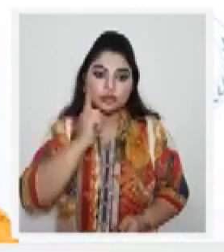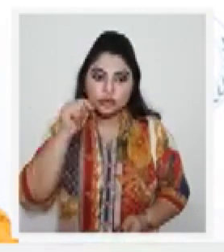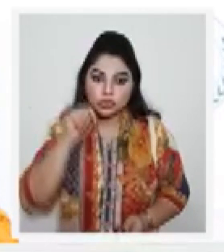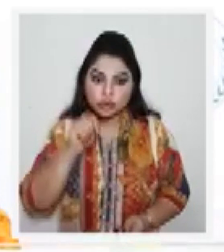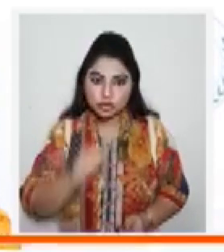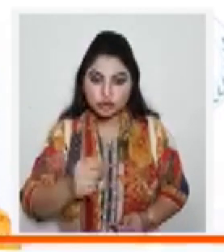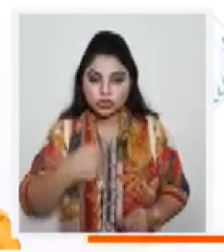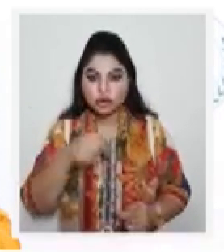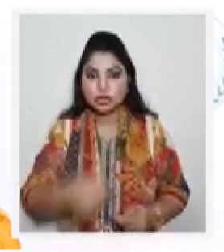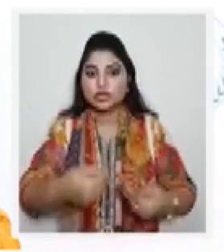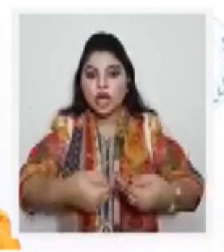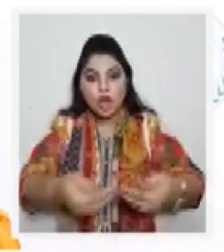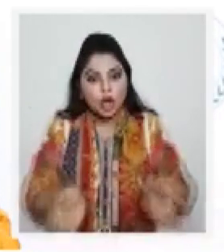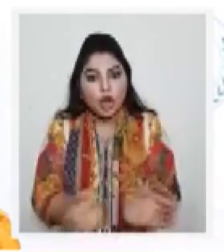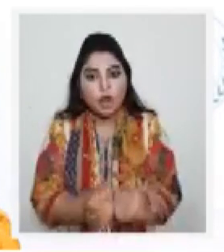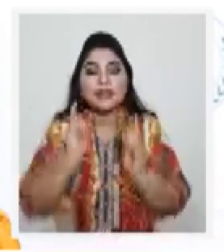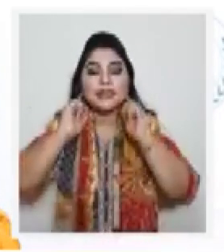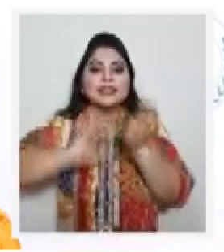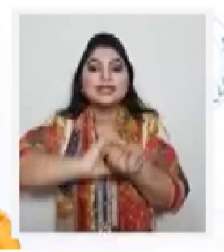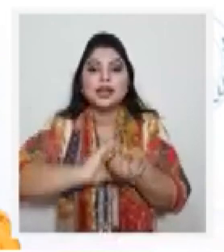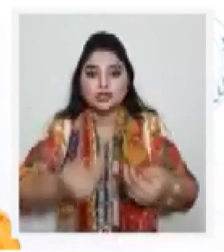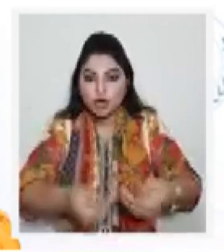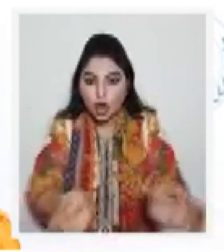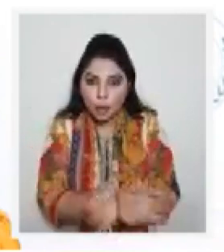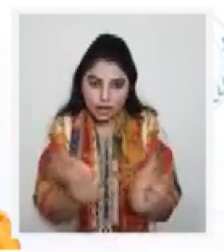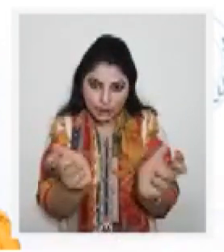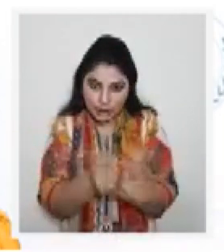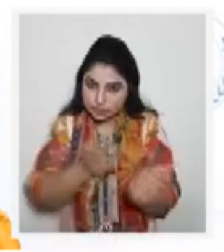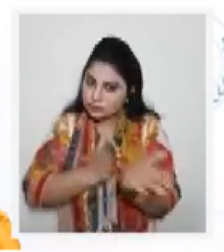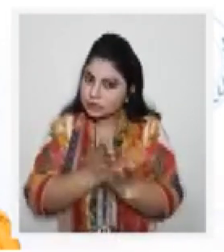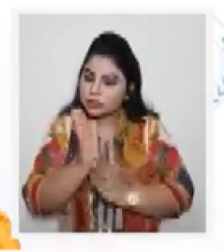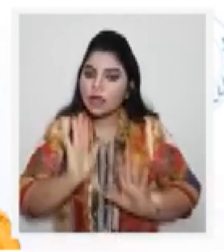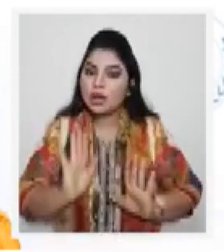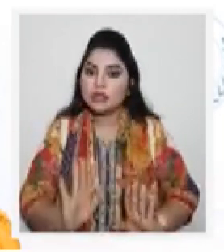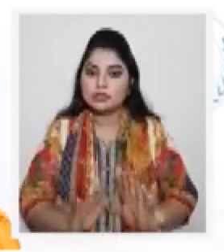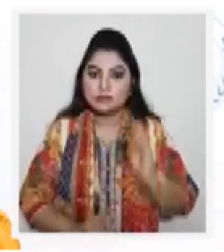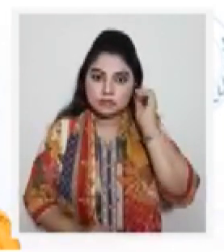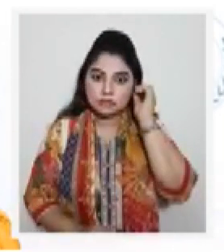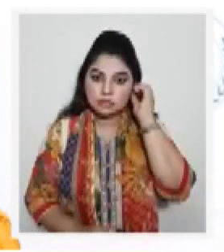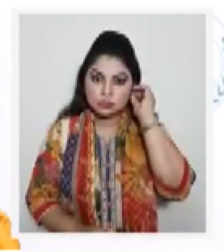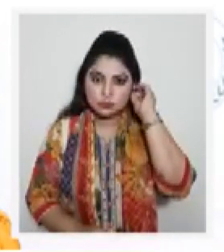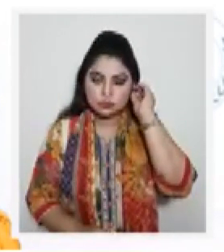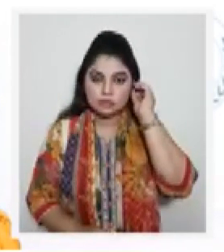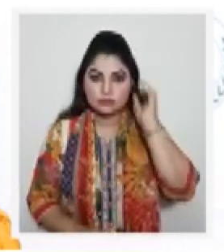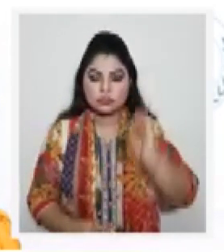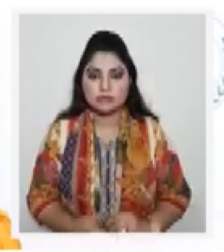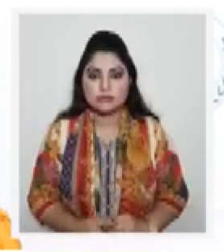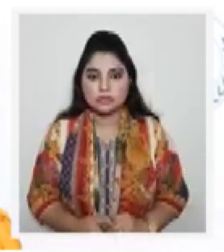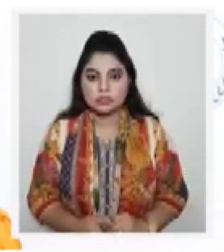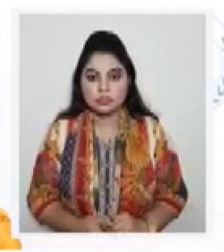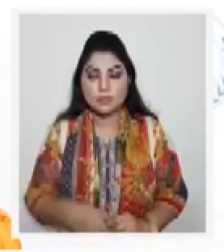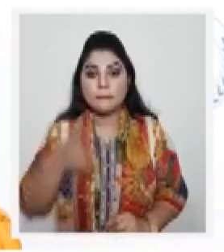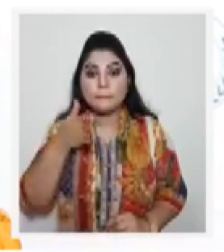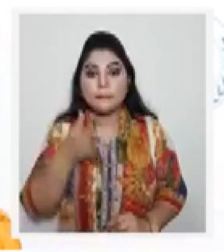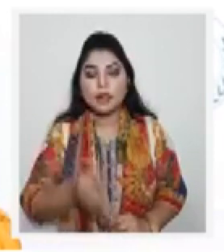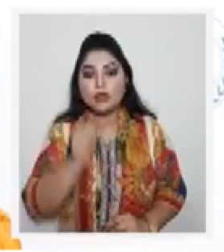জোন বিষয়ে স্বাস্থ্য অধিদপ্তরের নেতৃত্বে জোনিং পদ্ধতি নিয়ে একটি পরামর্শ কমিটি অব্যাহতভাবে কাজ করছেন। রেড জোন,